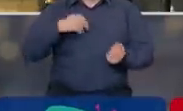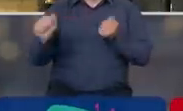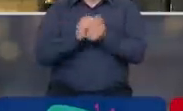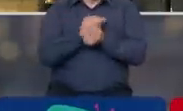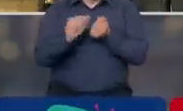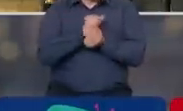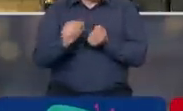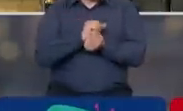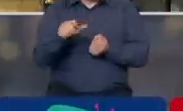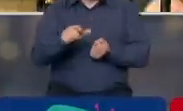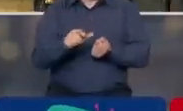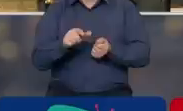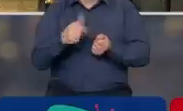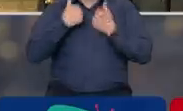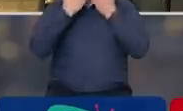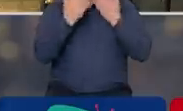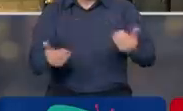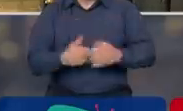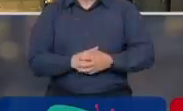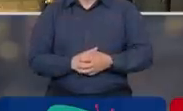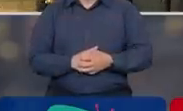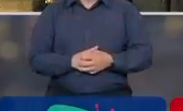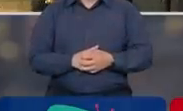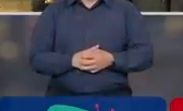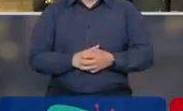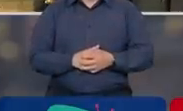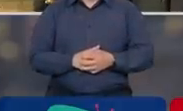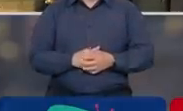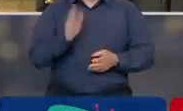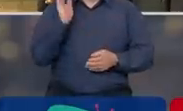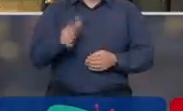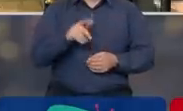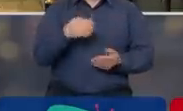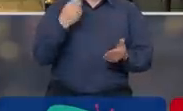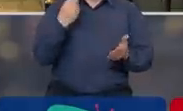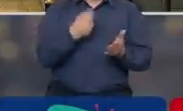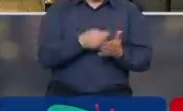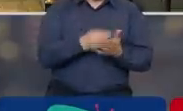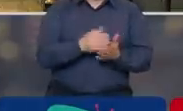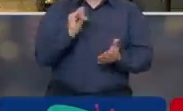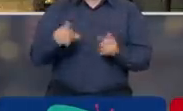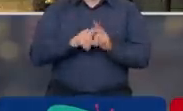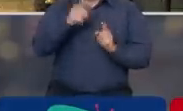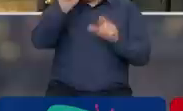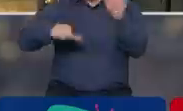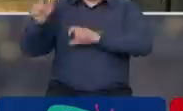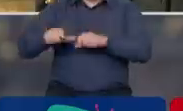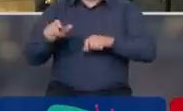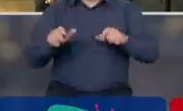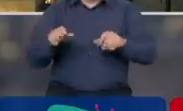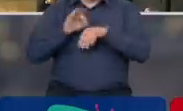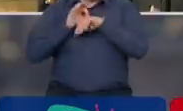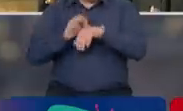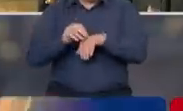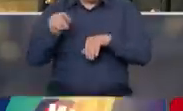żywiołem będą dodatkowe skierowane siły i środki w szczególności no tutaj będzie